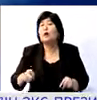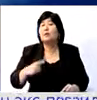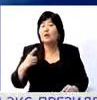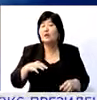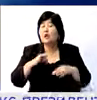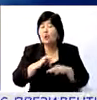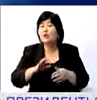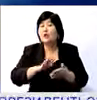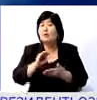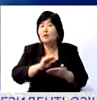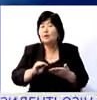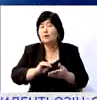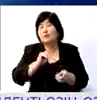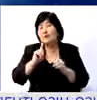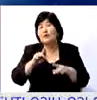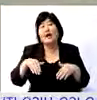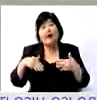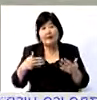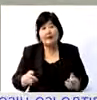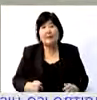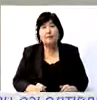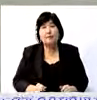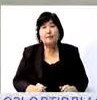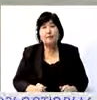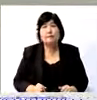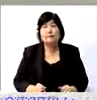инспекциясы өткізген баспасөз брифингінде айтылды.